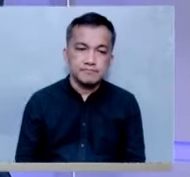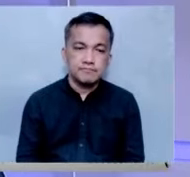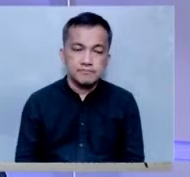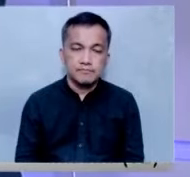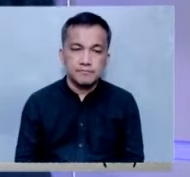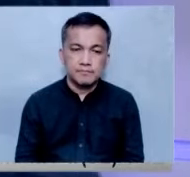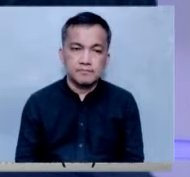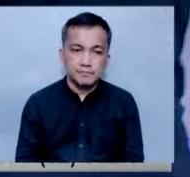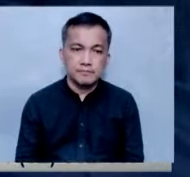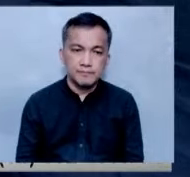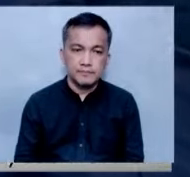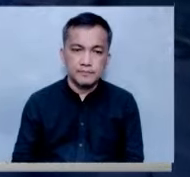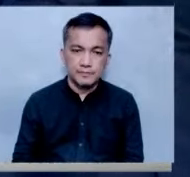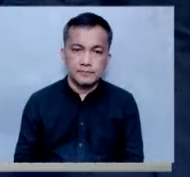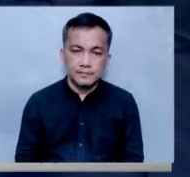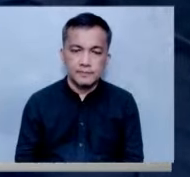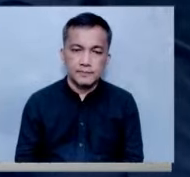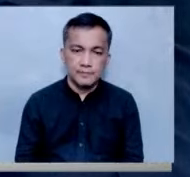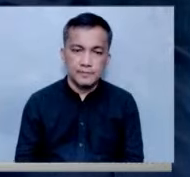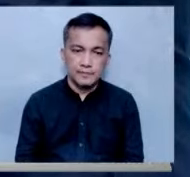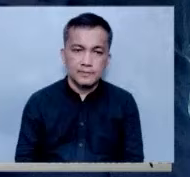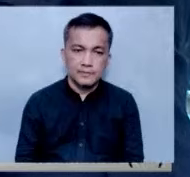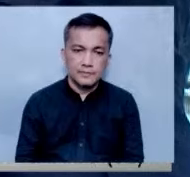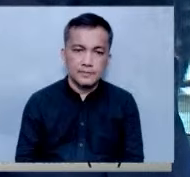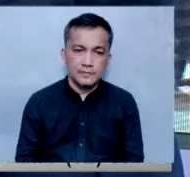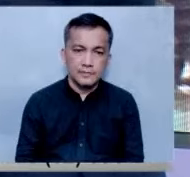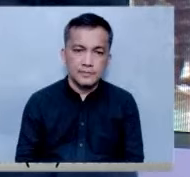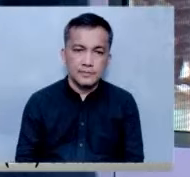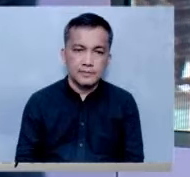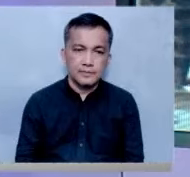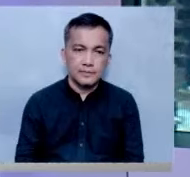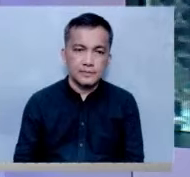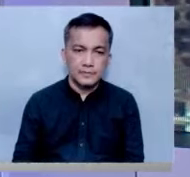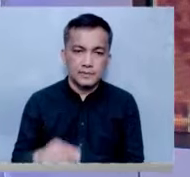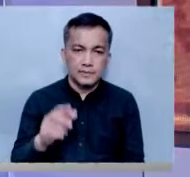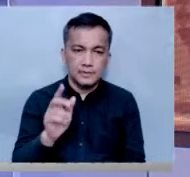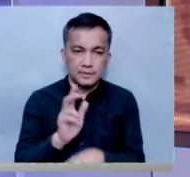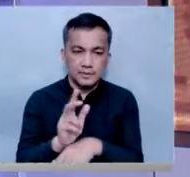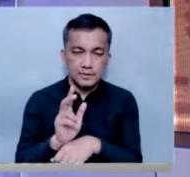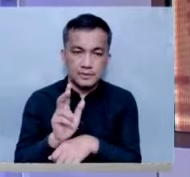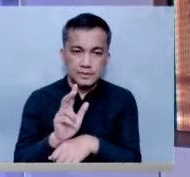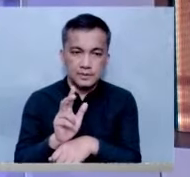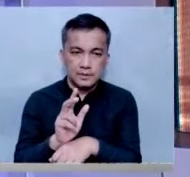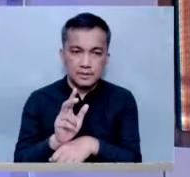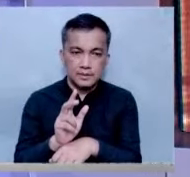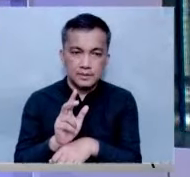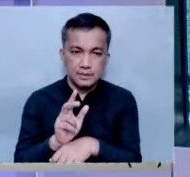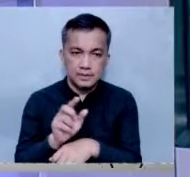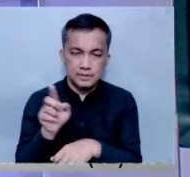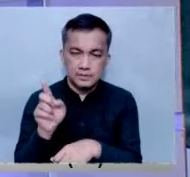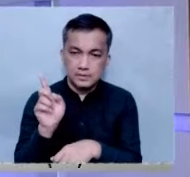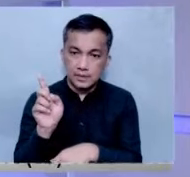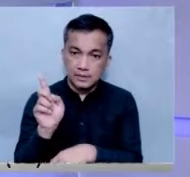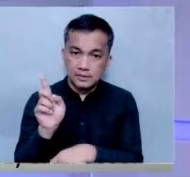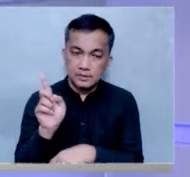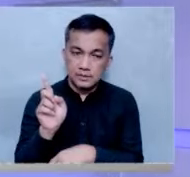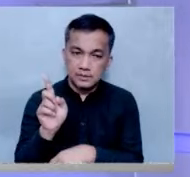Yung Naga City po, para lang malukit natin maigi, ang Naga City po ay narito.